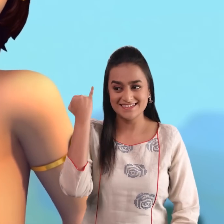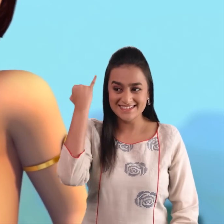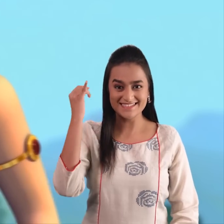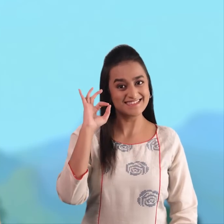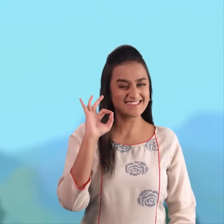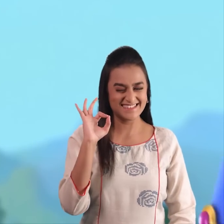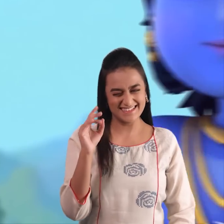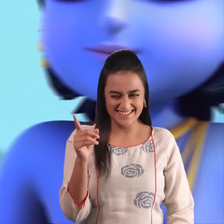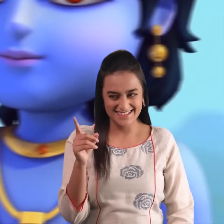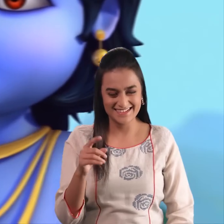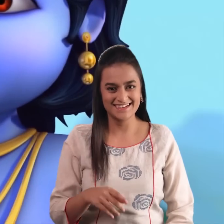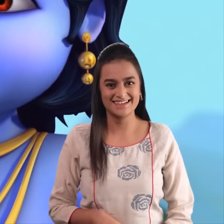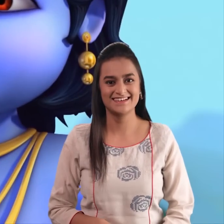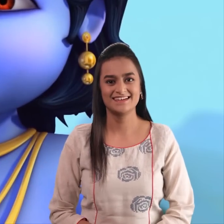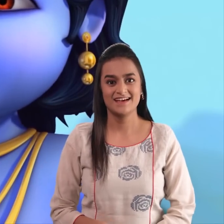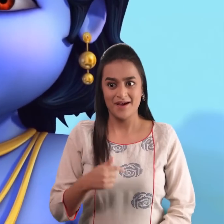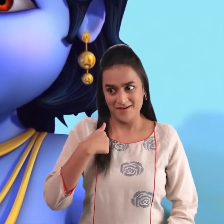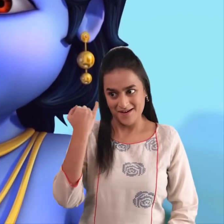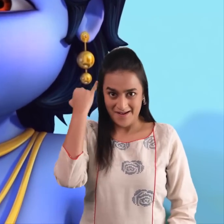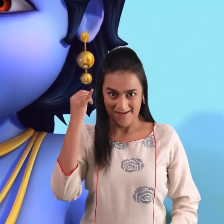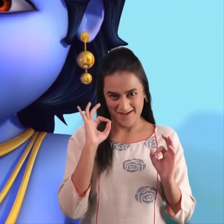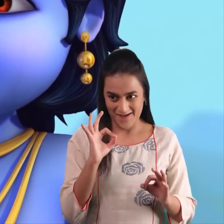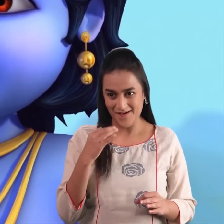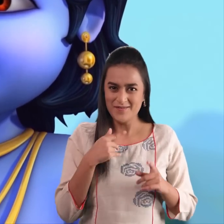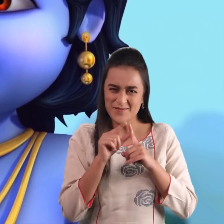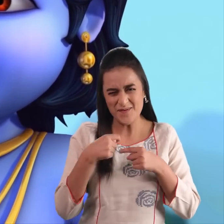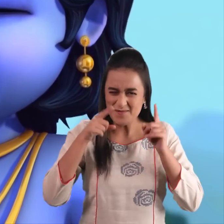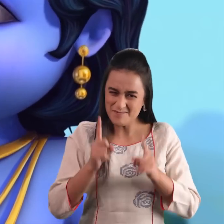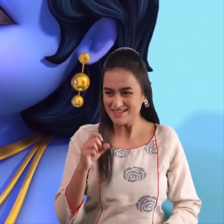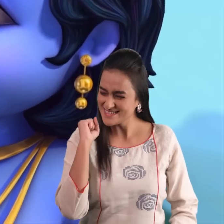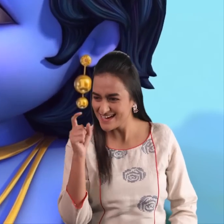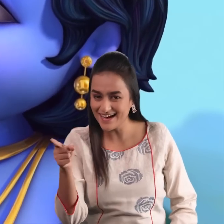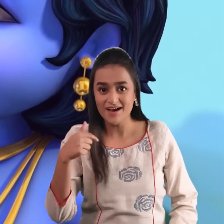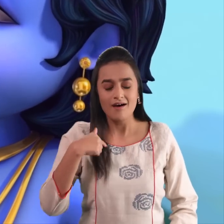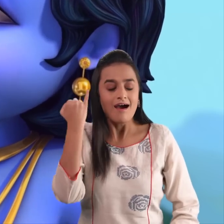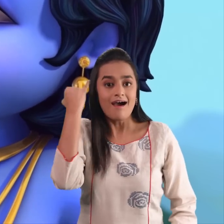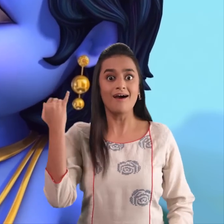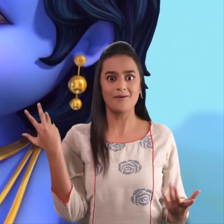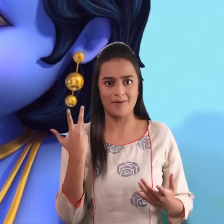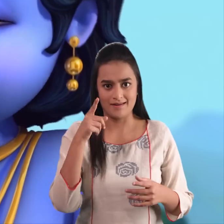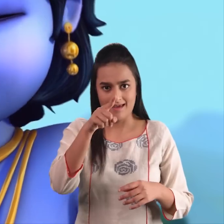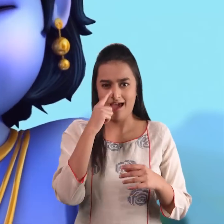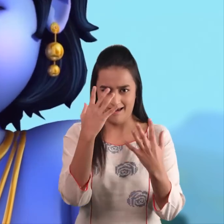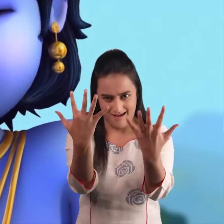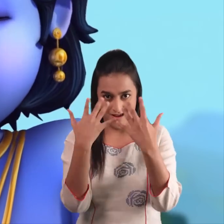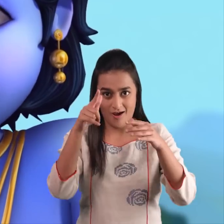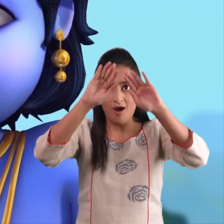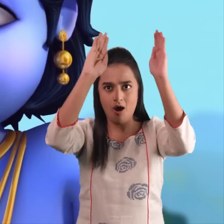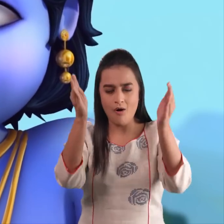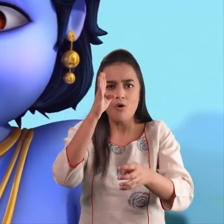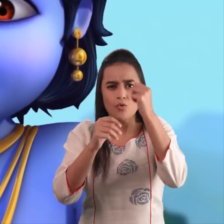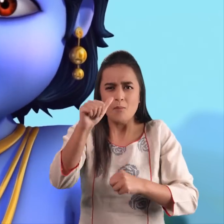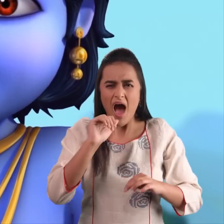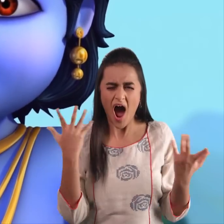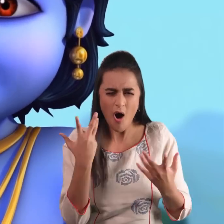बहुत ही बढ़िया विचार है मेरे भाई। तो फिर मेरे विचार को पूरा करना चाहिए बलराम। मेरा विचार तो कहता है कि इन गोपियों के हांडी का दूध